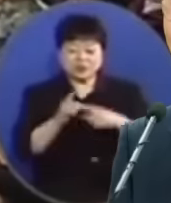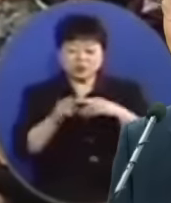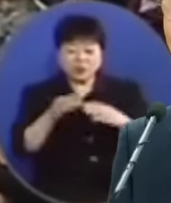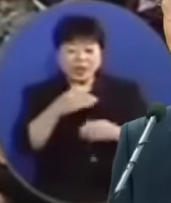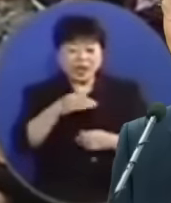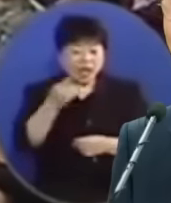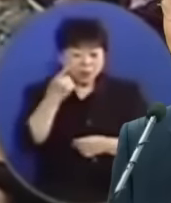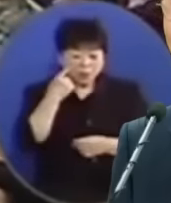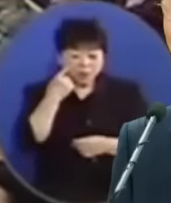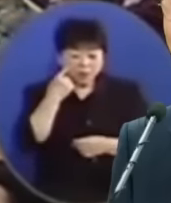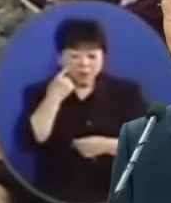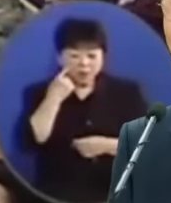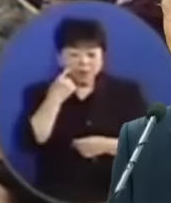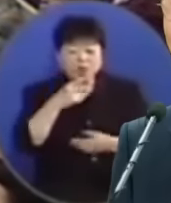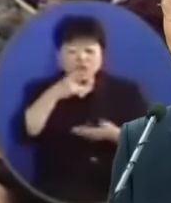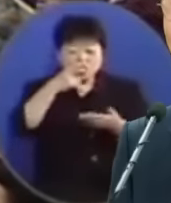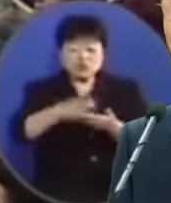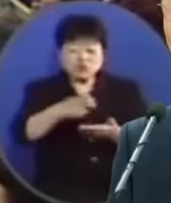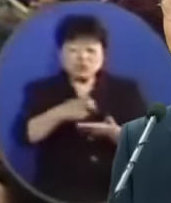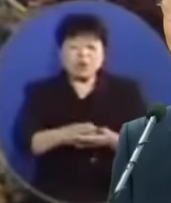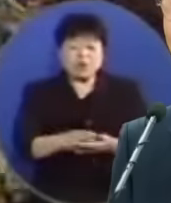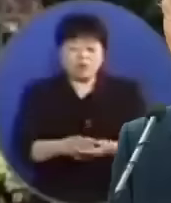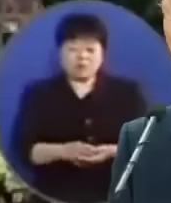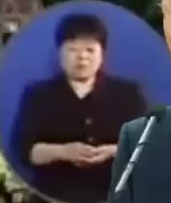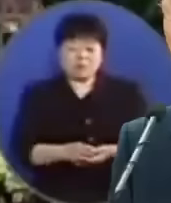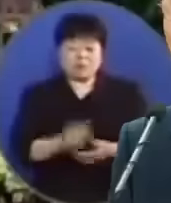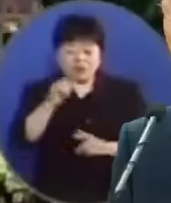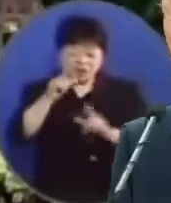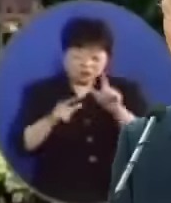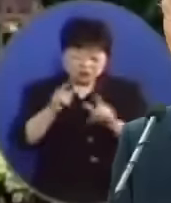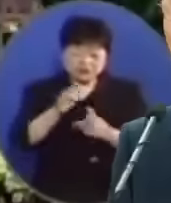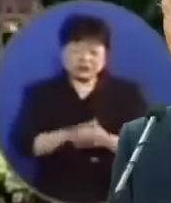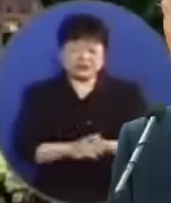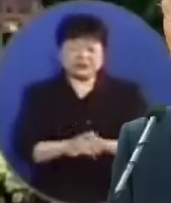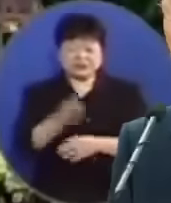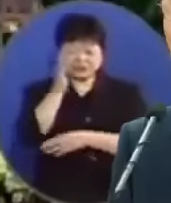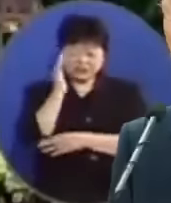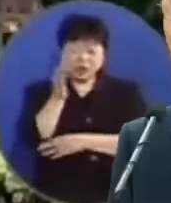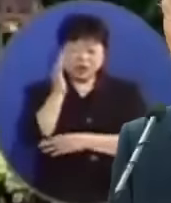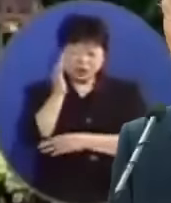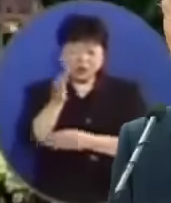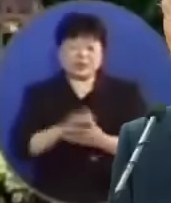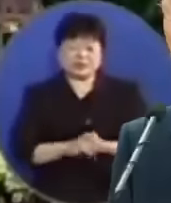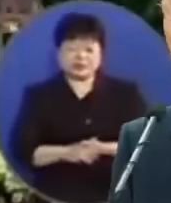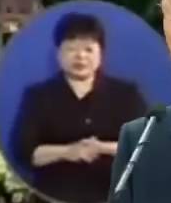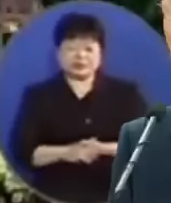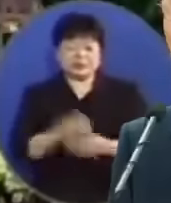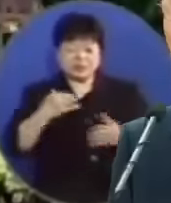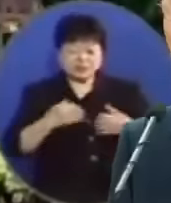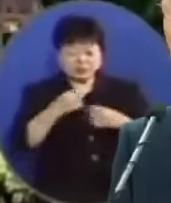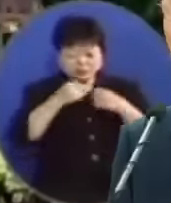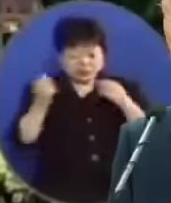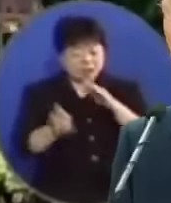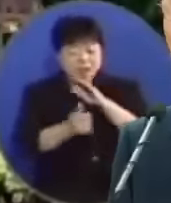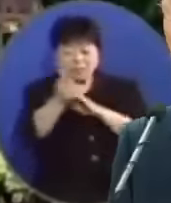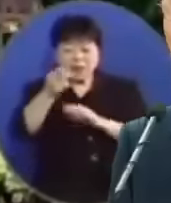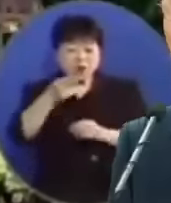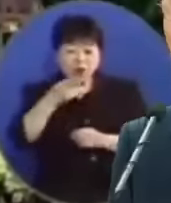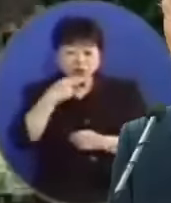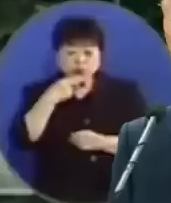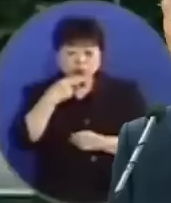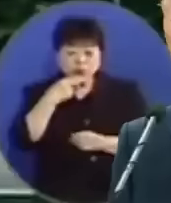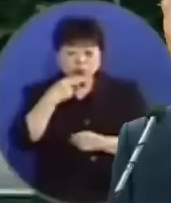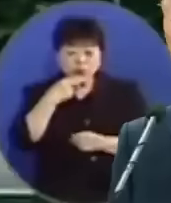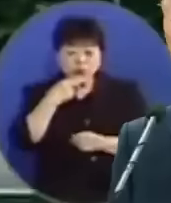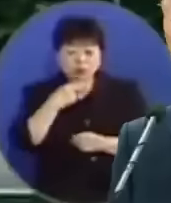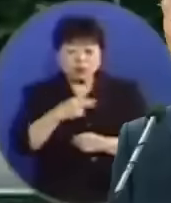가면은 늘 율법과 제도와 형식으로 설교를 해서 기쁨과 희망이 전혀 없습니다.